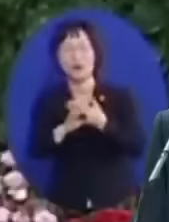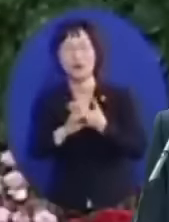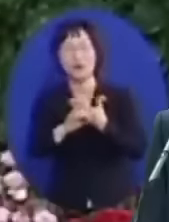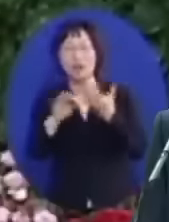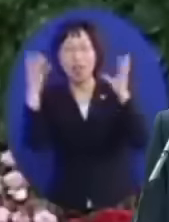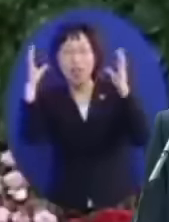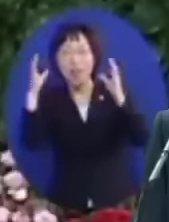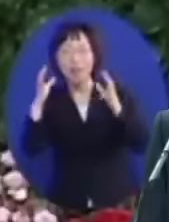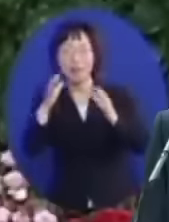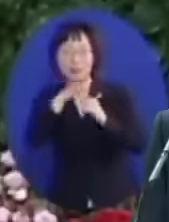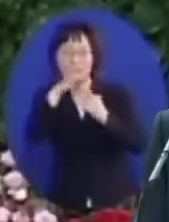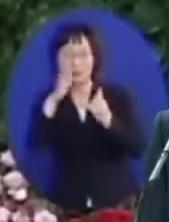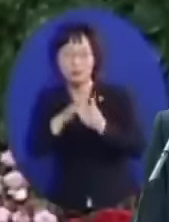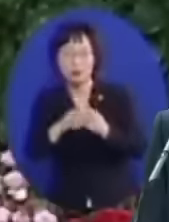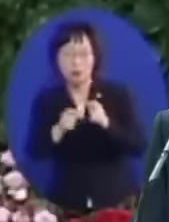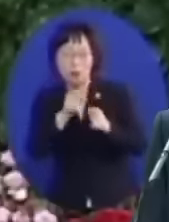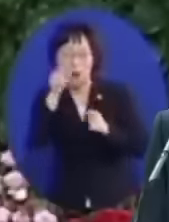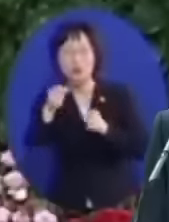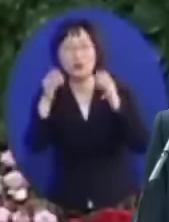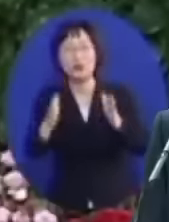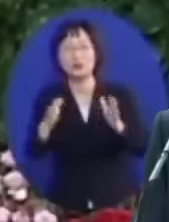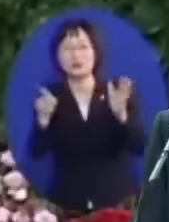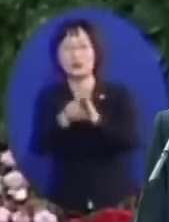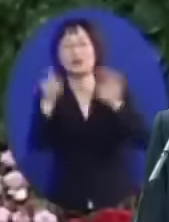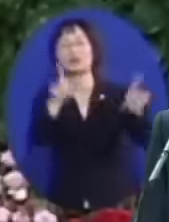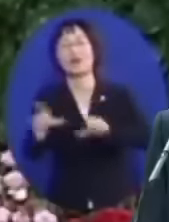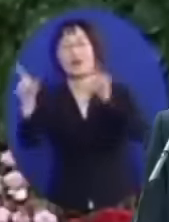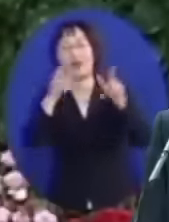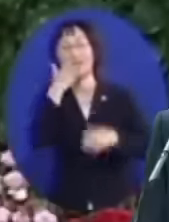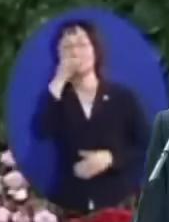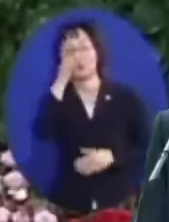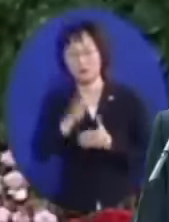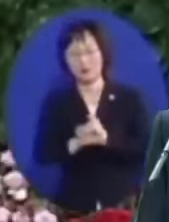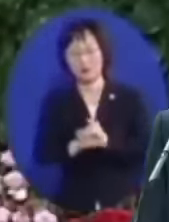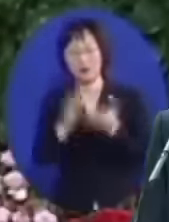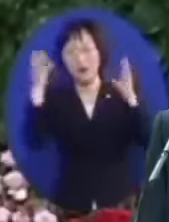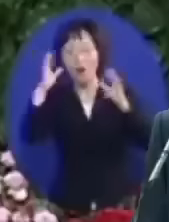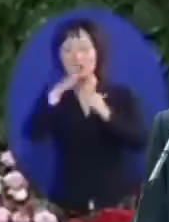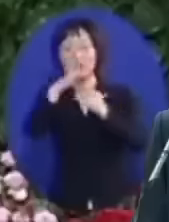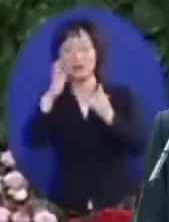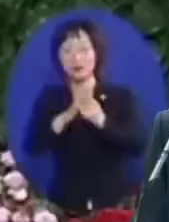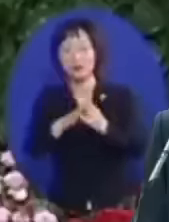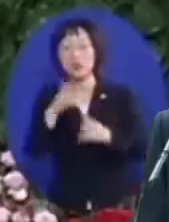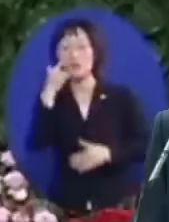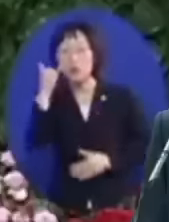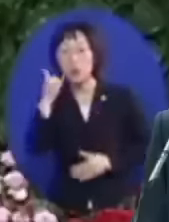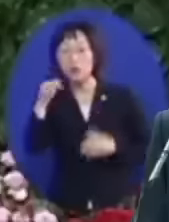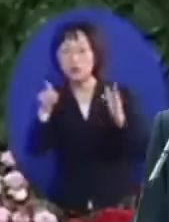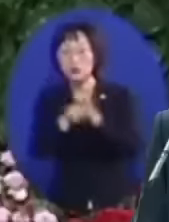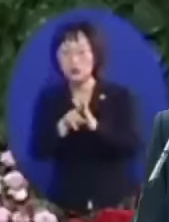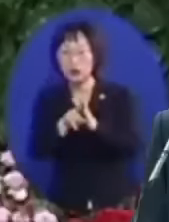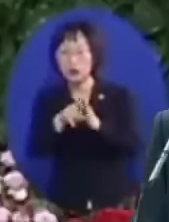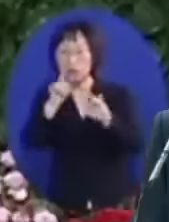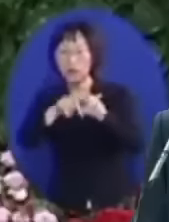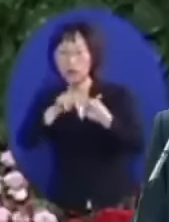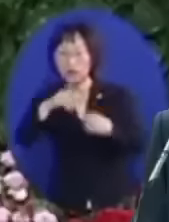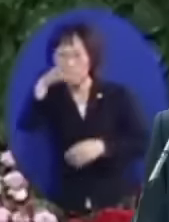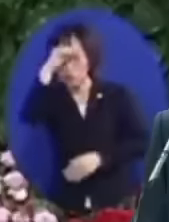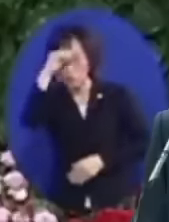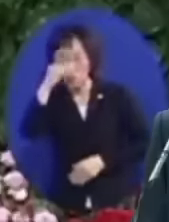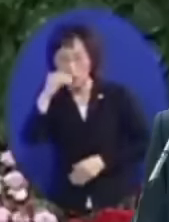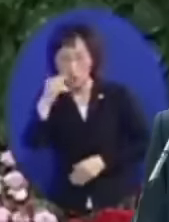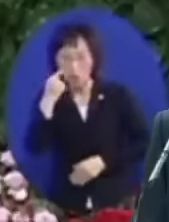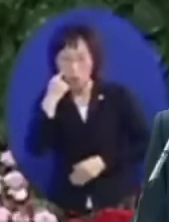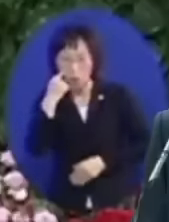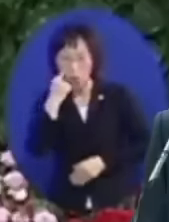오래오래 또한 신앙 속에 살게 되는 것입니다. 어린아이는 부모님의 신앙을 언제나 모범으로 따르는